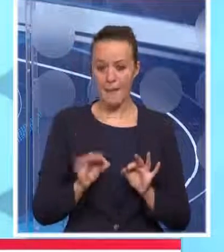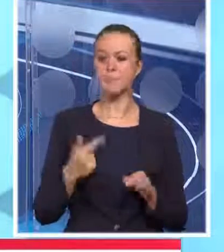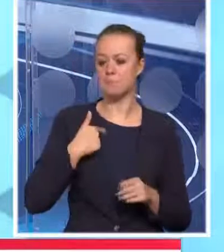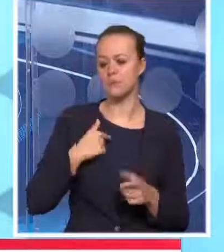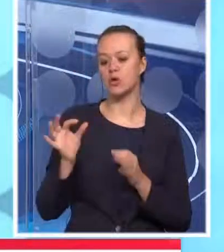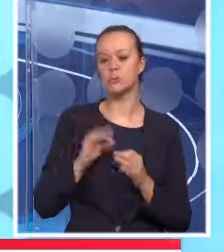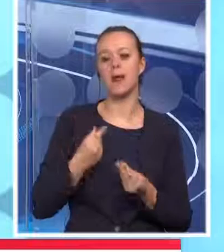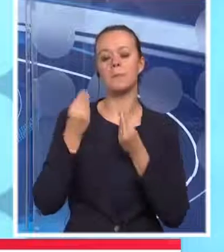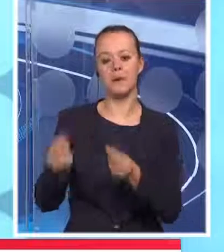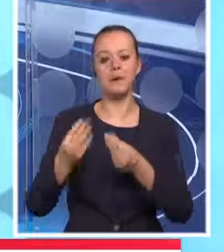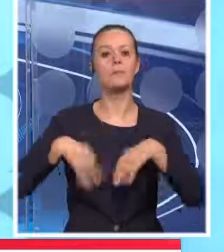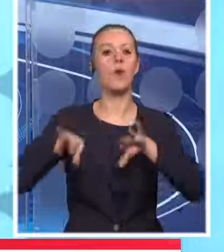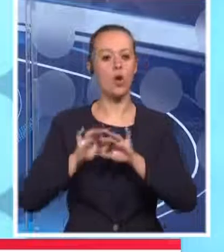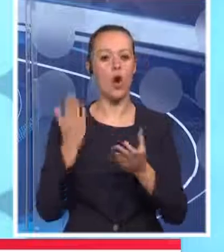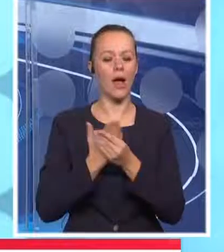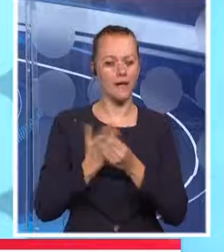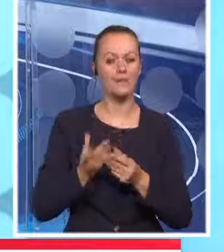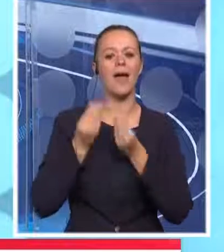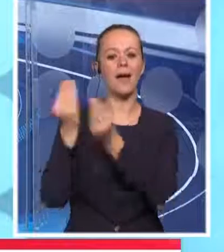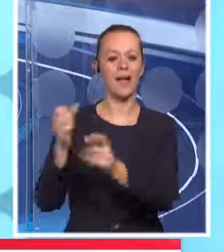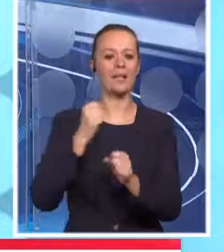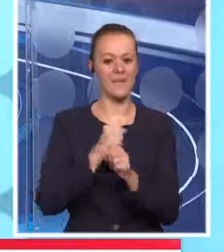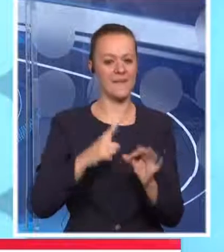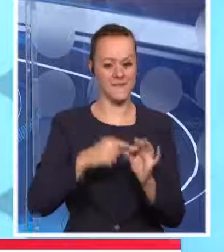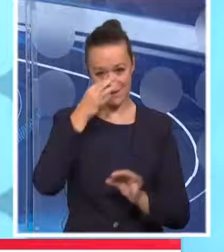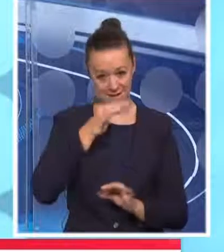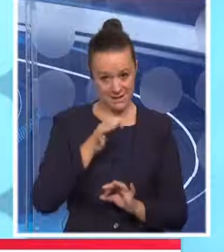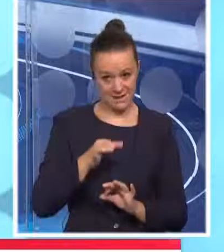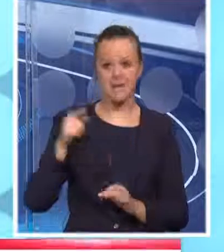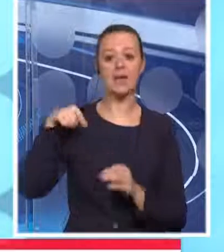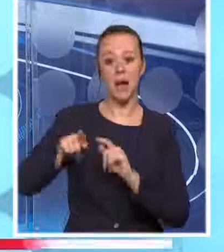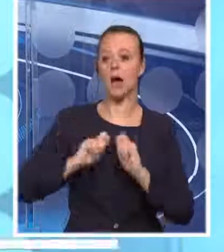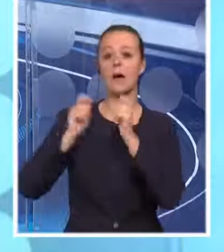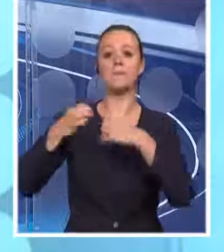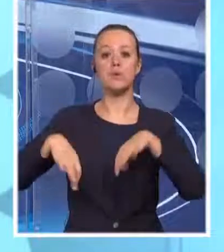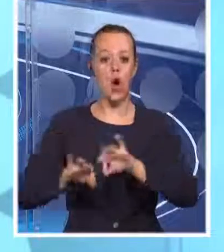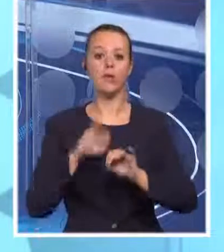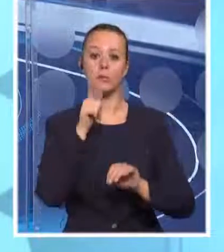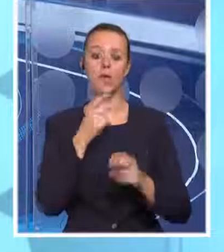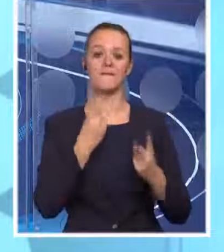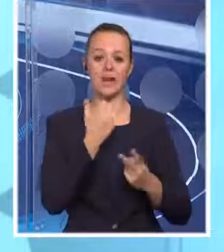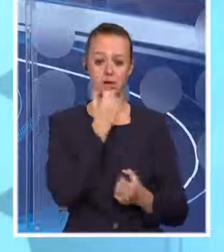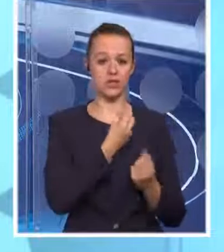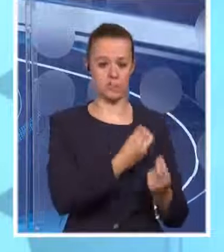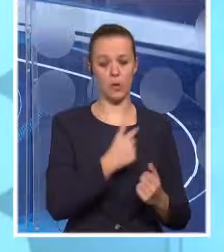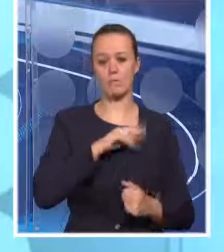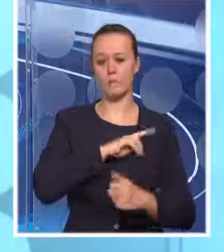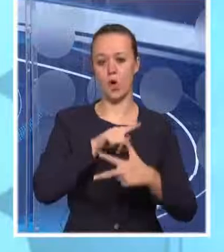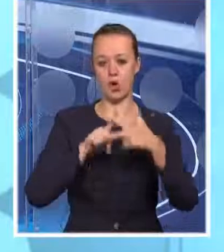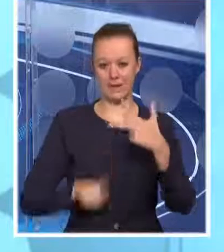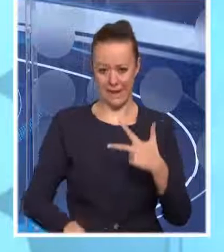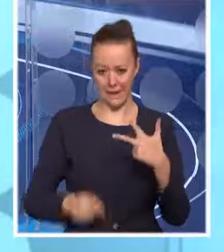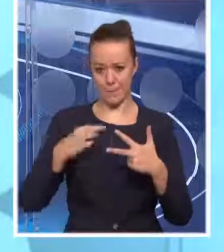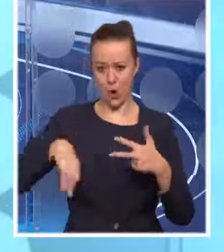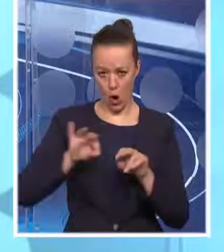strani, konkretno DFC-u, projekte koji će za srpsku poljoprivredu značiti mnogo. Tri konkretne projekte smo pripremili. Jedan se